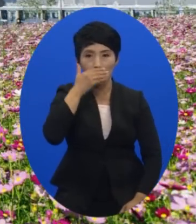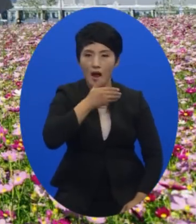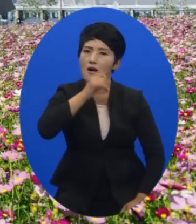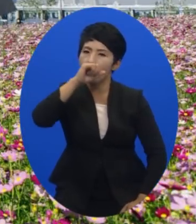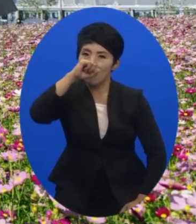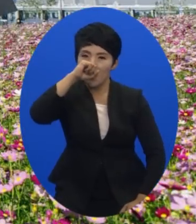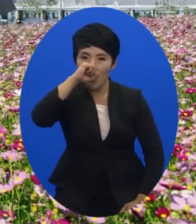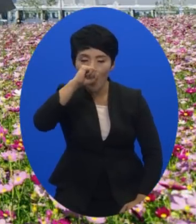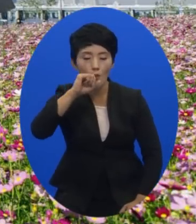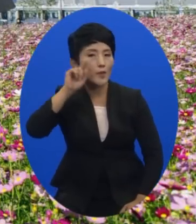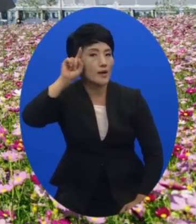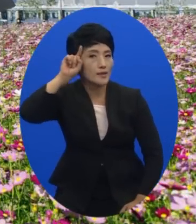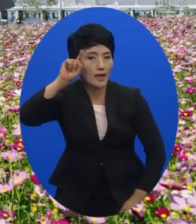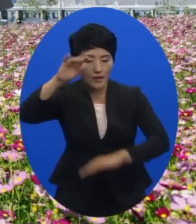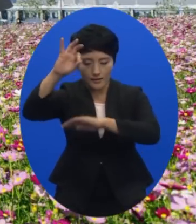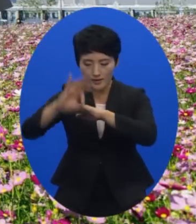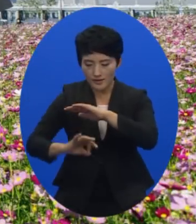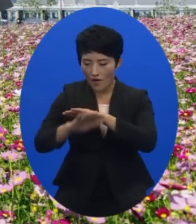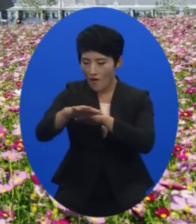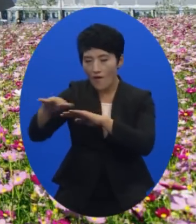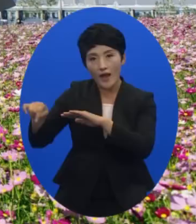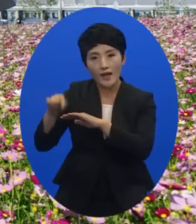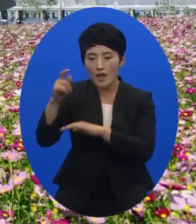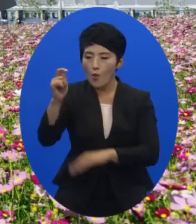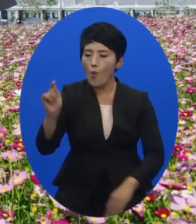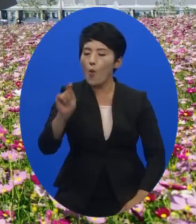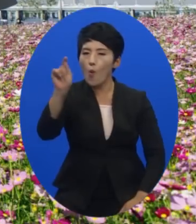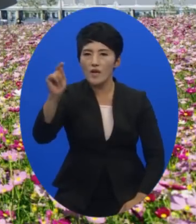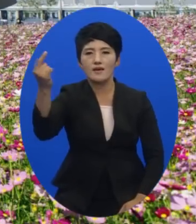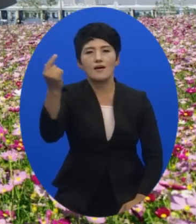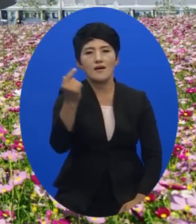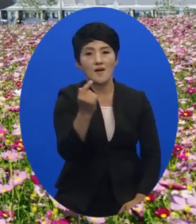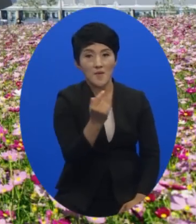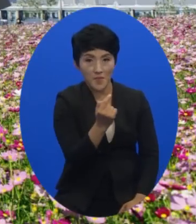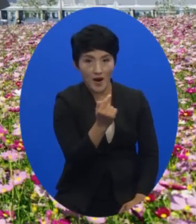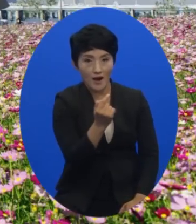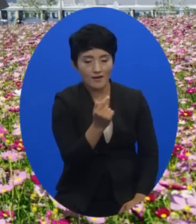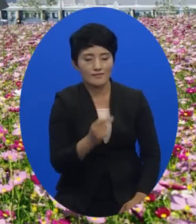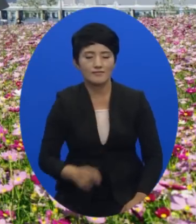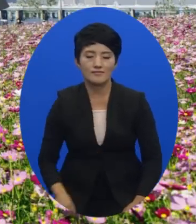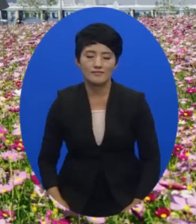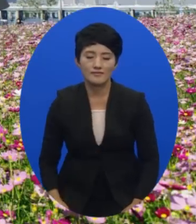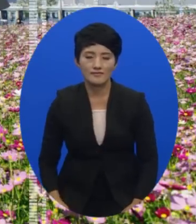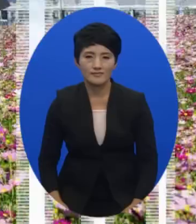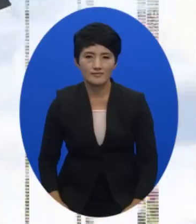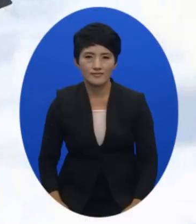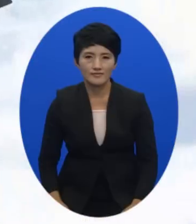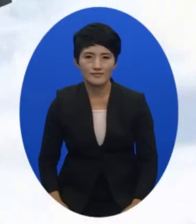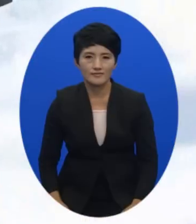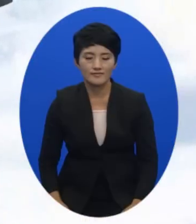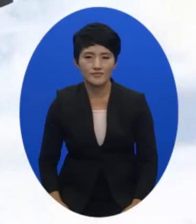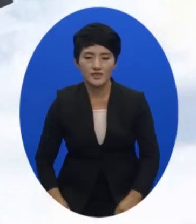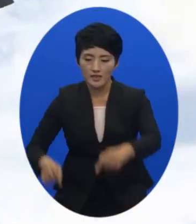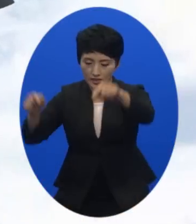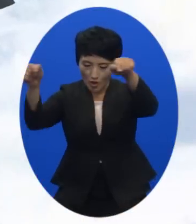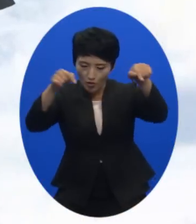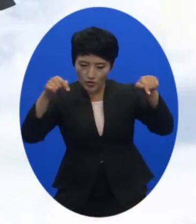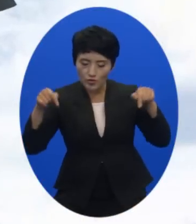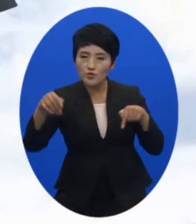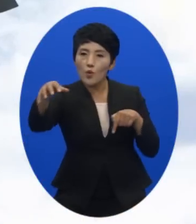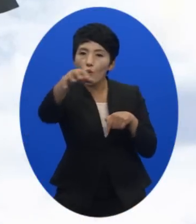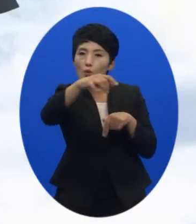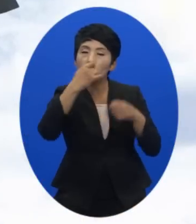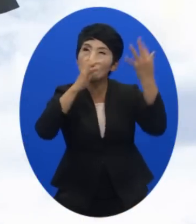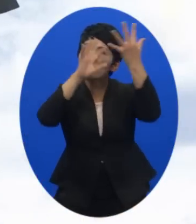있습니다. 내일은 서해상에 위치한 고기압의 영향을 받다가 점차 그 가장자리에 들겠는데요. 전국이 대체로